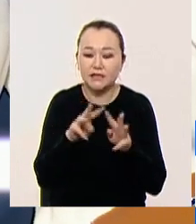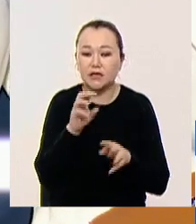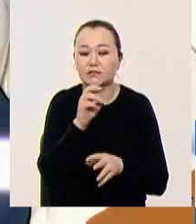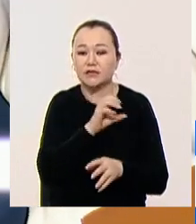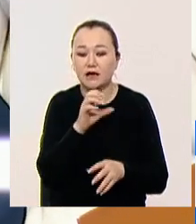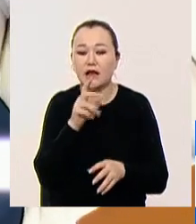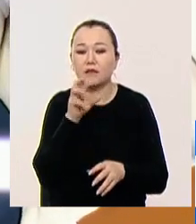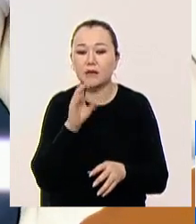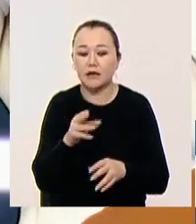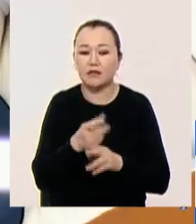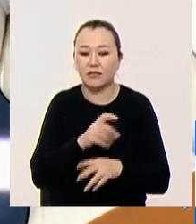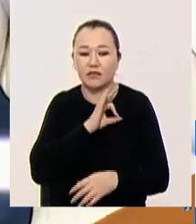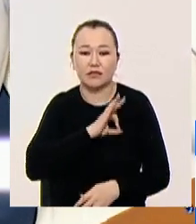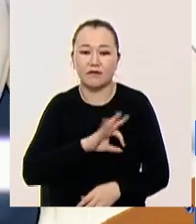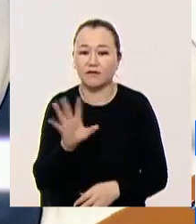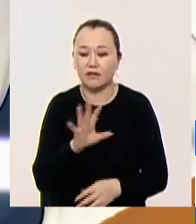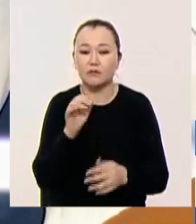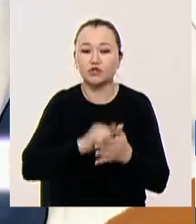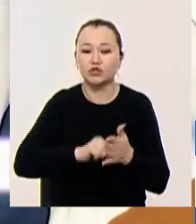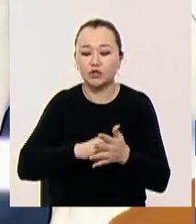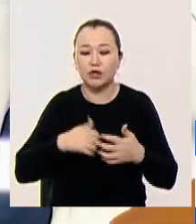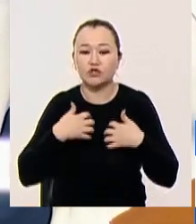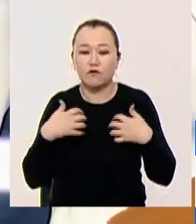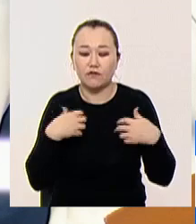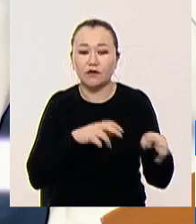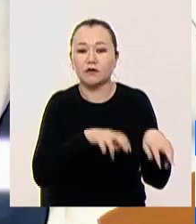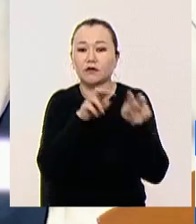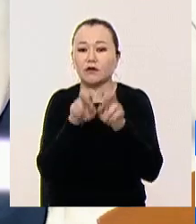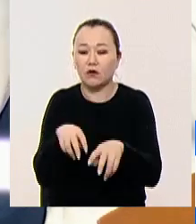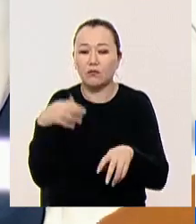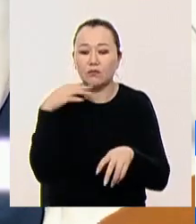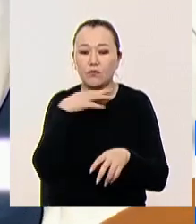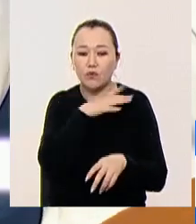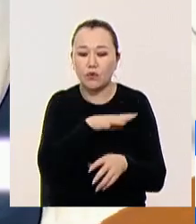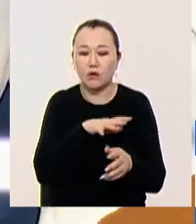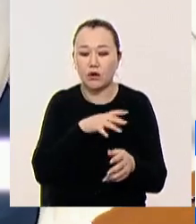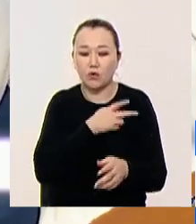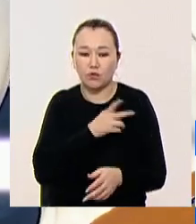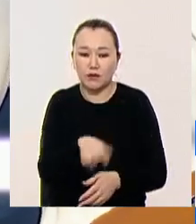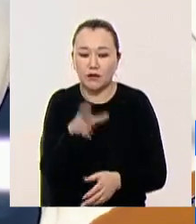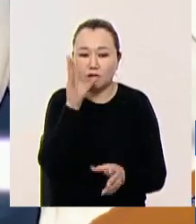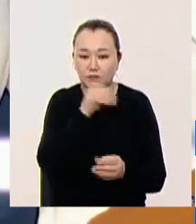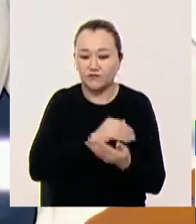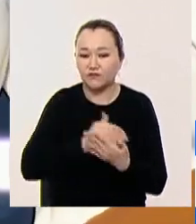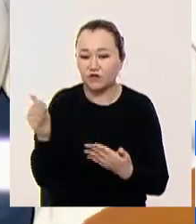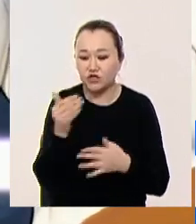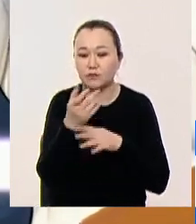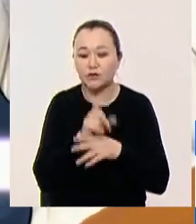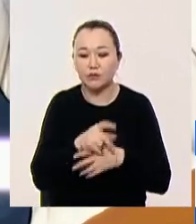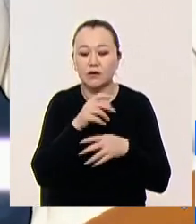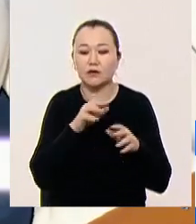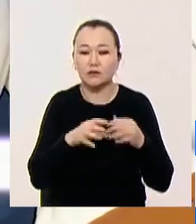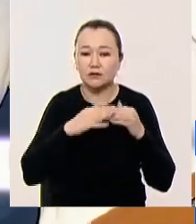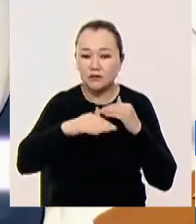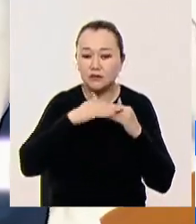айтуынша, мұндай әдіс тиімсіз. Себебі киіктерді көшіру кезінде қырылу қаупі жоғары болмақ. Айта кету керек, ақбөкендер егін